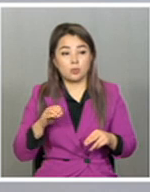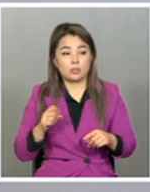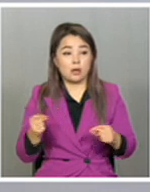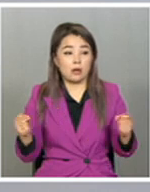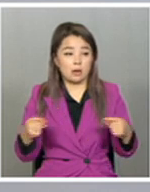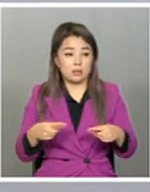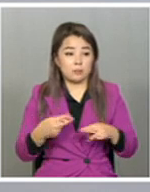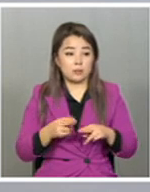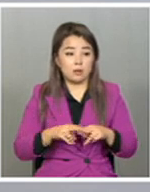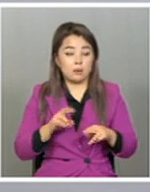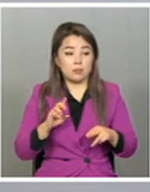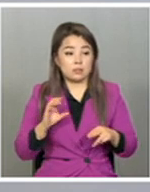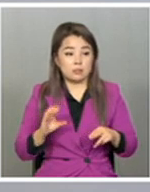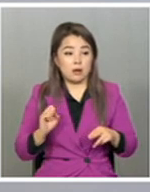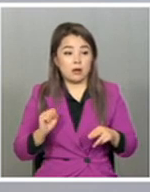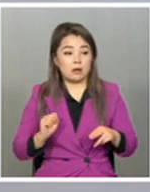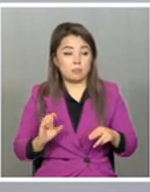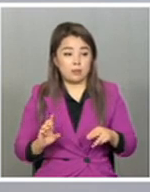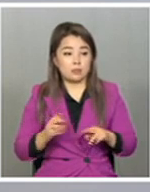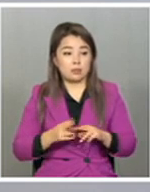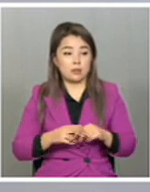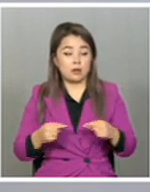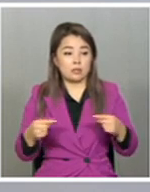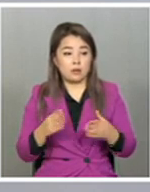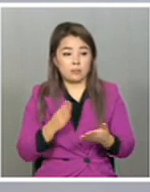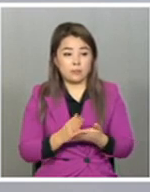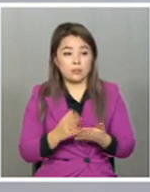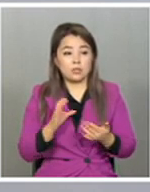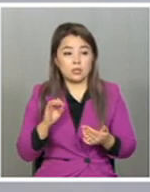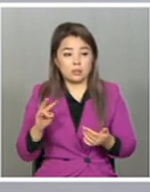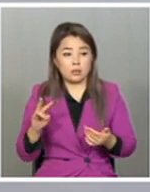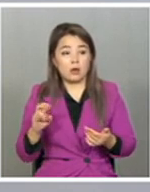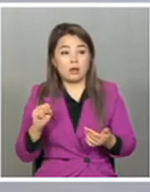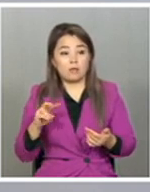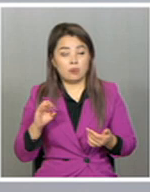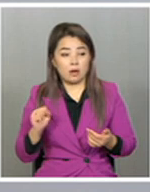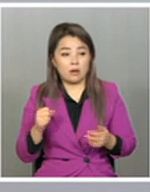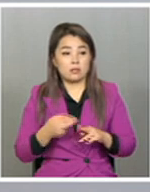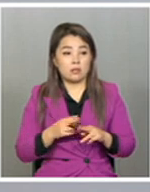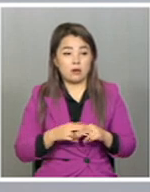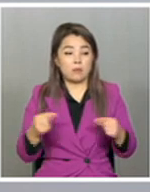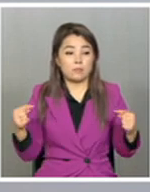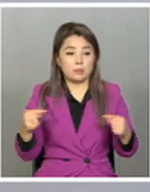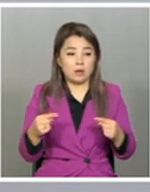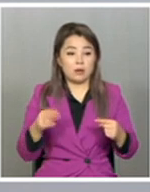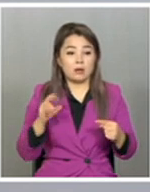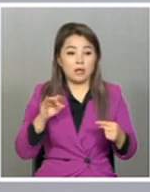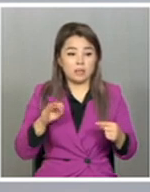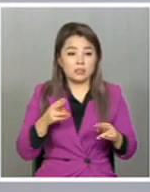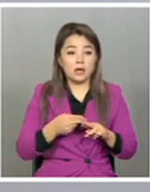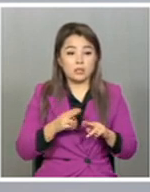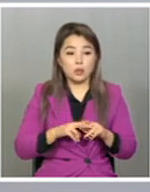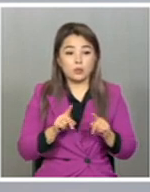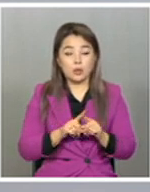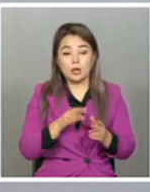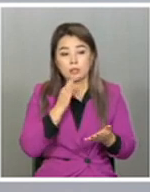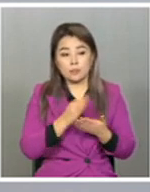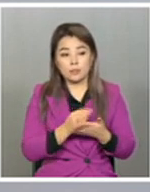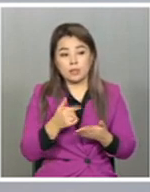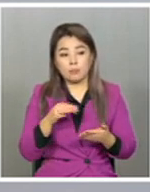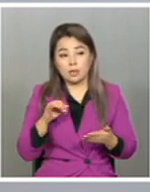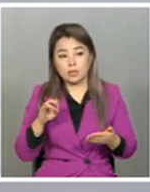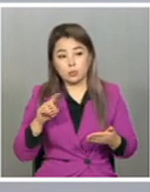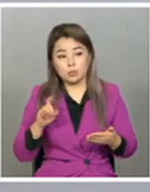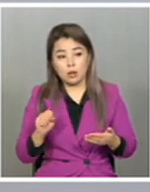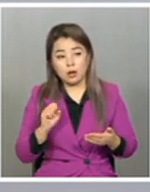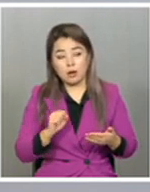BC-ның AB-ға қатынасы. Синус альфа альфа бұрышына қарсы жатқан катеттің гипотенузаға қатынасы